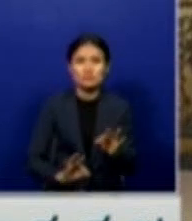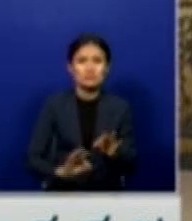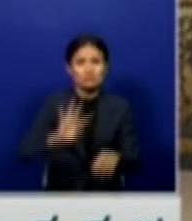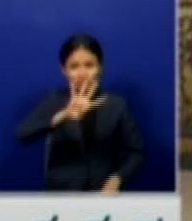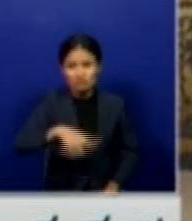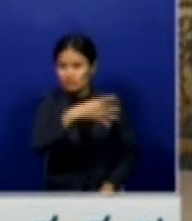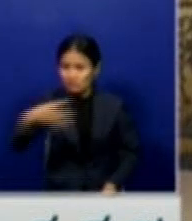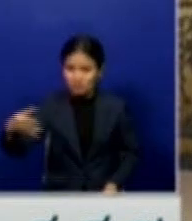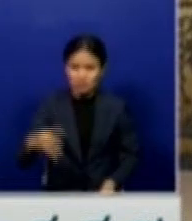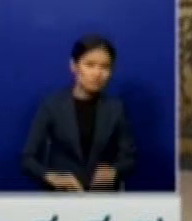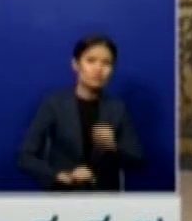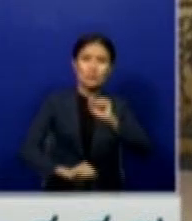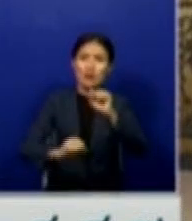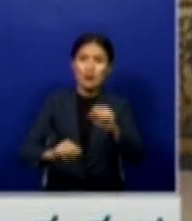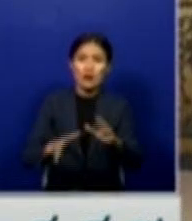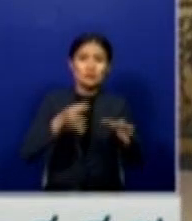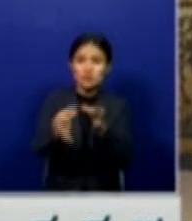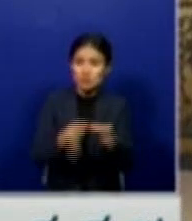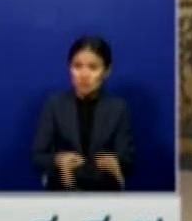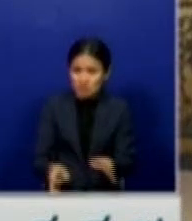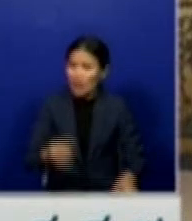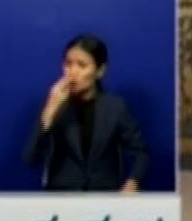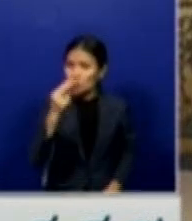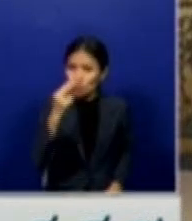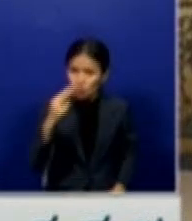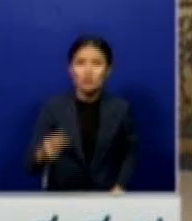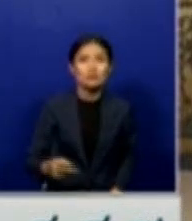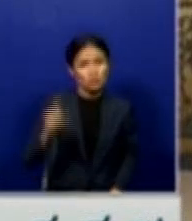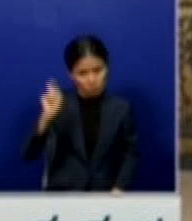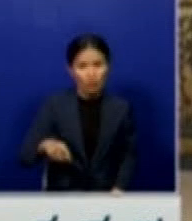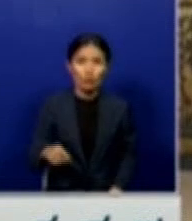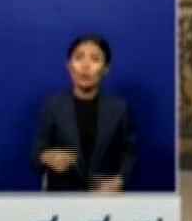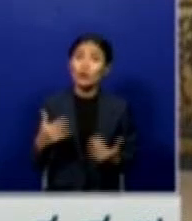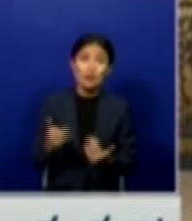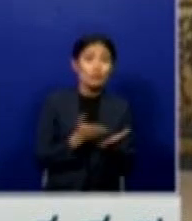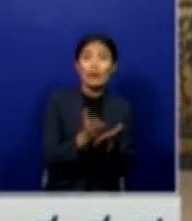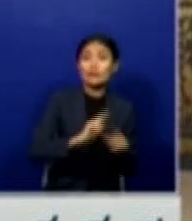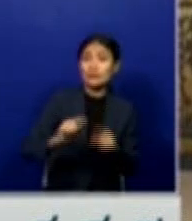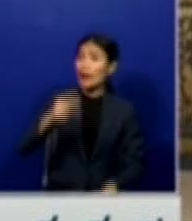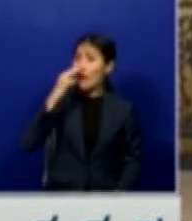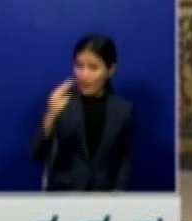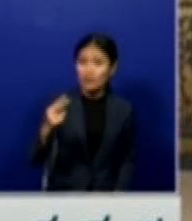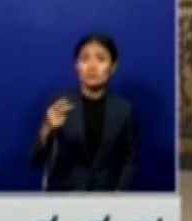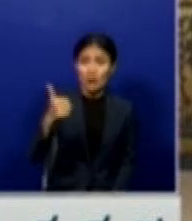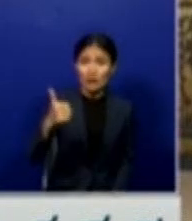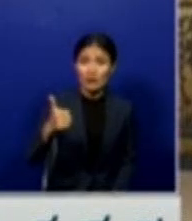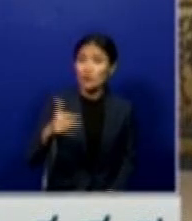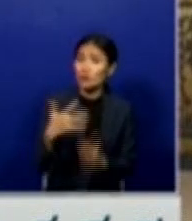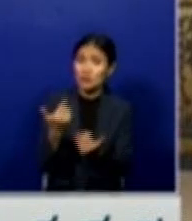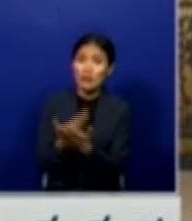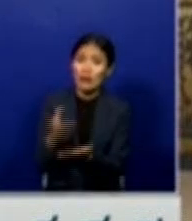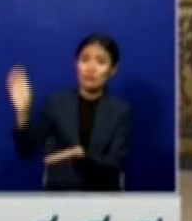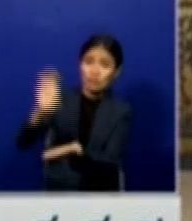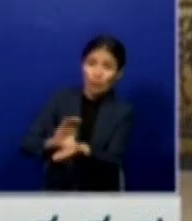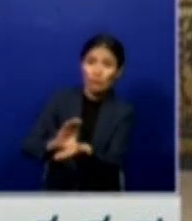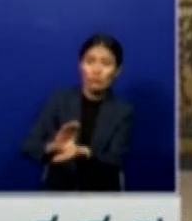มี148บรรทัดคิดเป็นบรรทัดละ 6,800 ล้าน แพง ไม่มีรายละเอียดด้วยไง ไม่มีรายละเอียดน